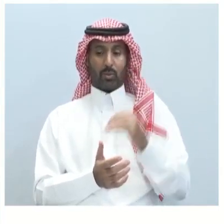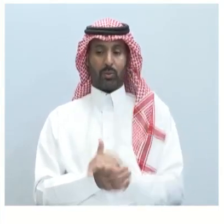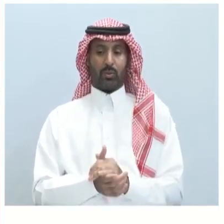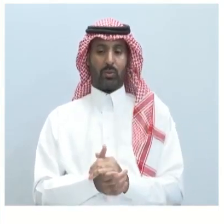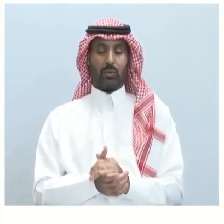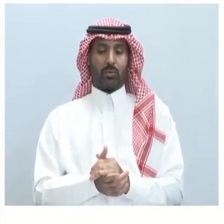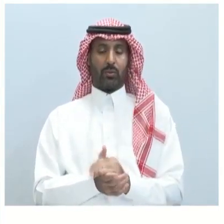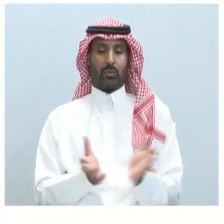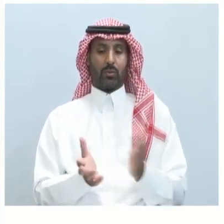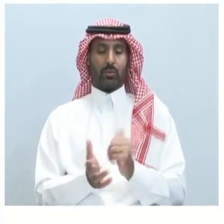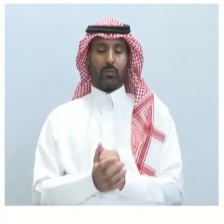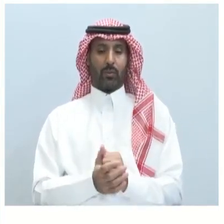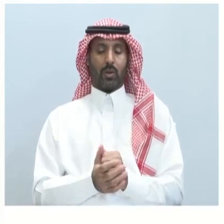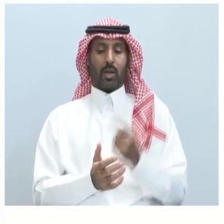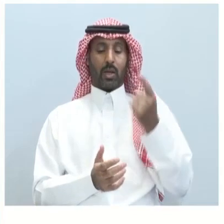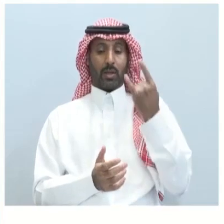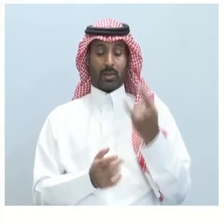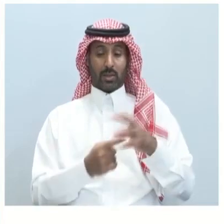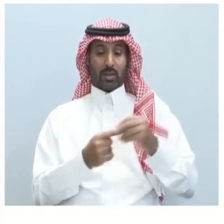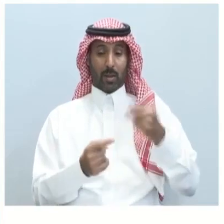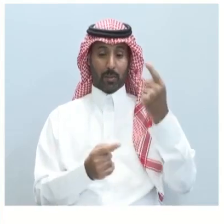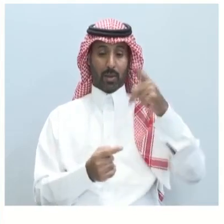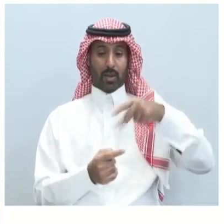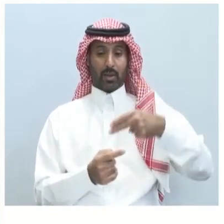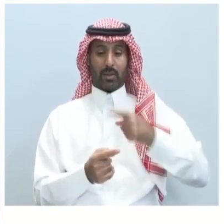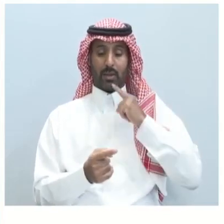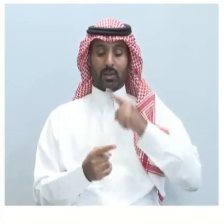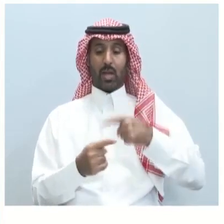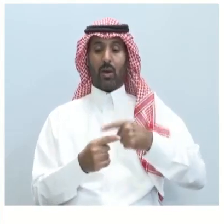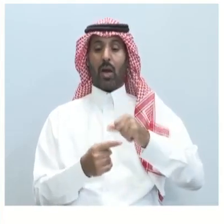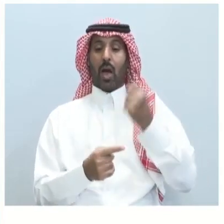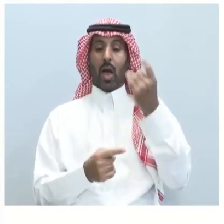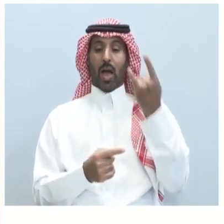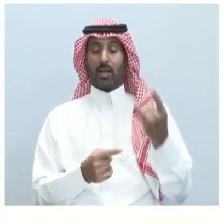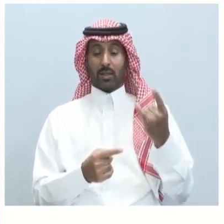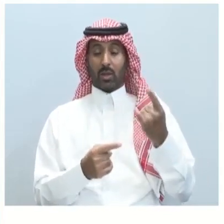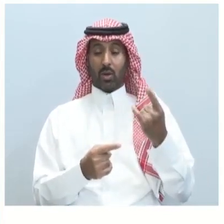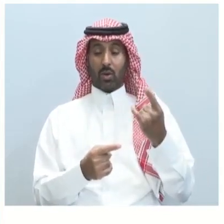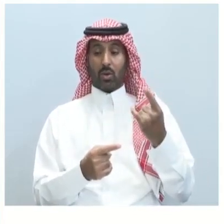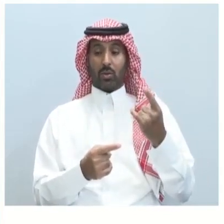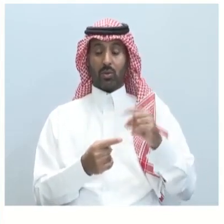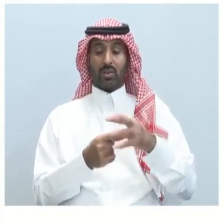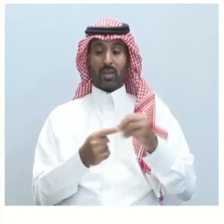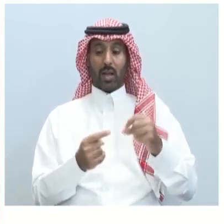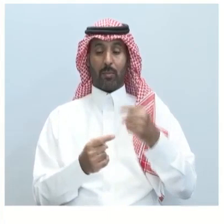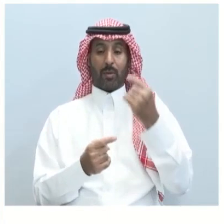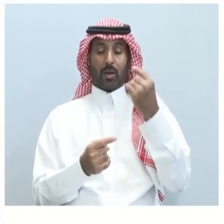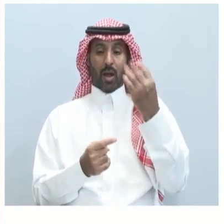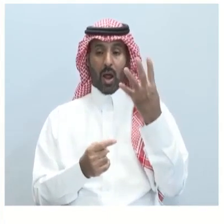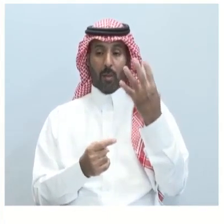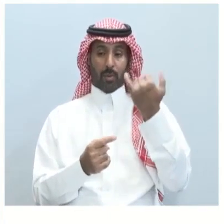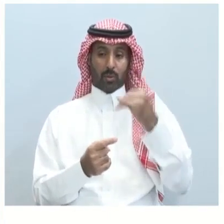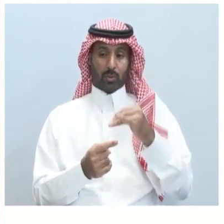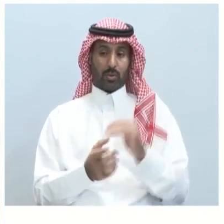ونص اذا في هذه الحاله اقول عشره والسالب اللي اتش 10 اس سالب اربعه ونص عشره اس سالب اربعه